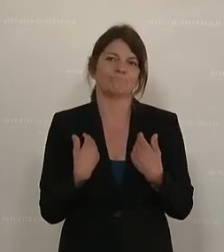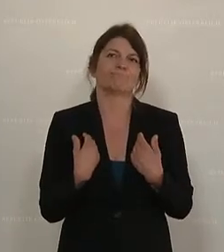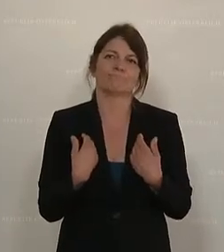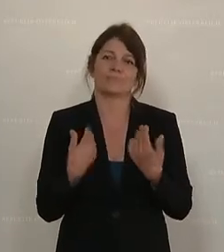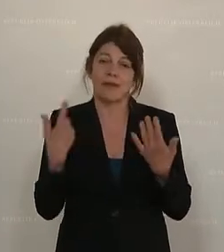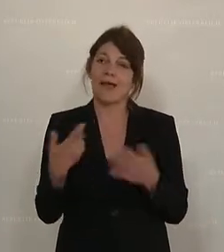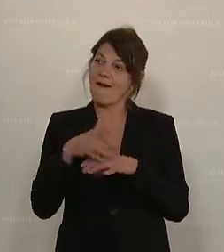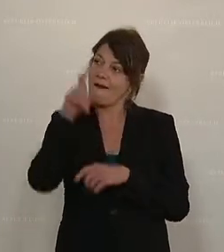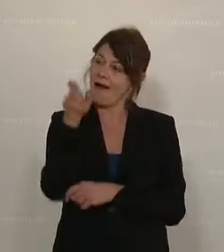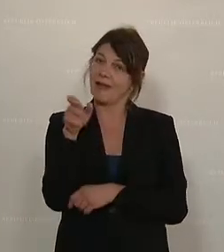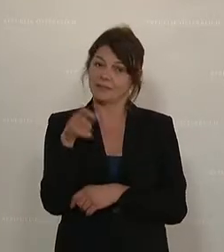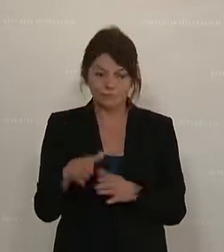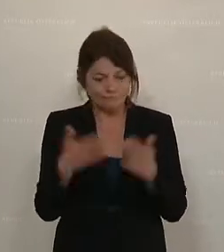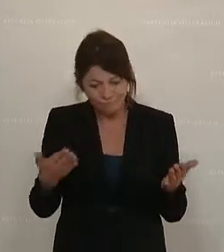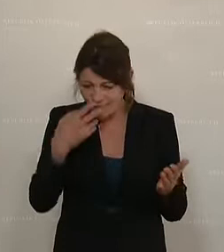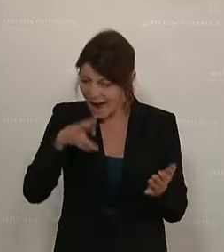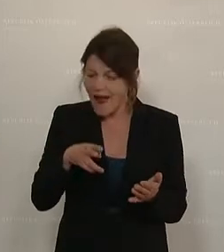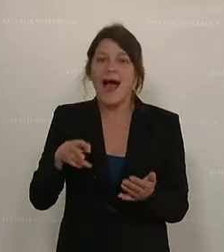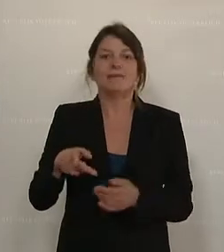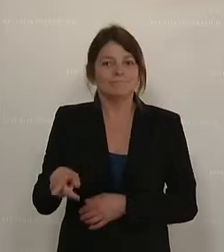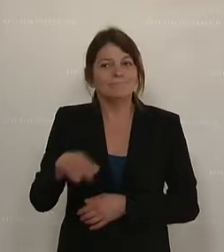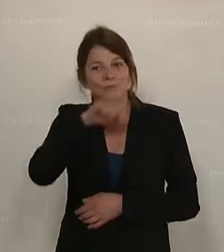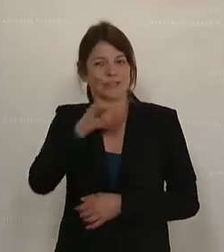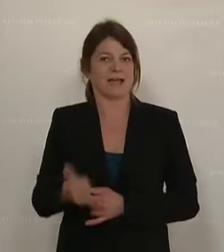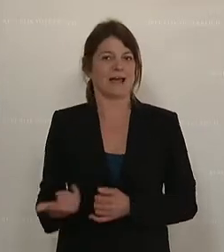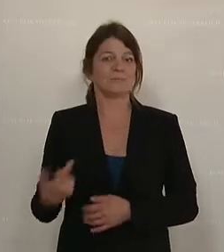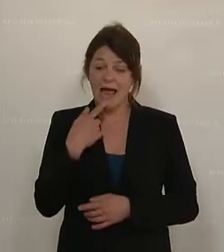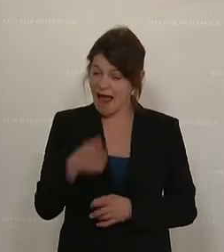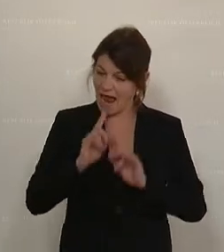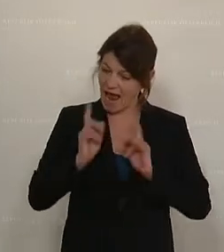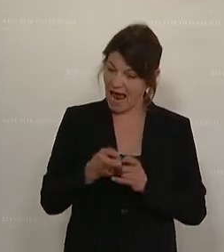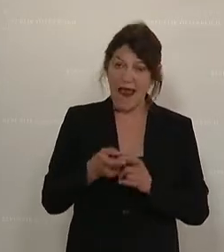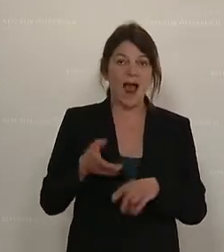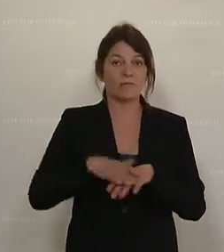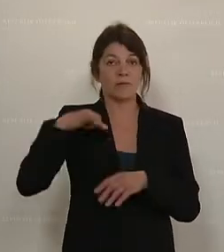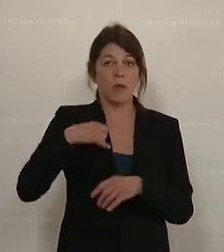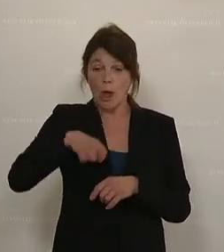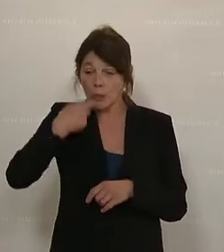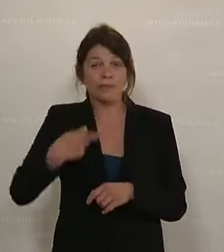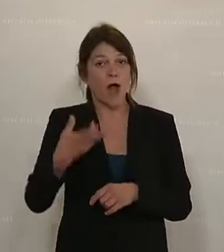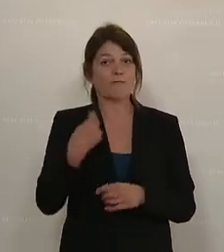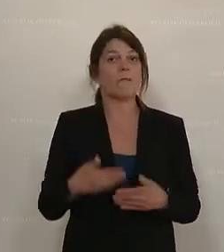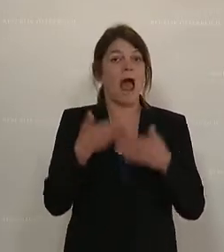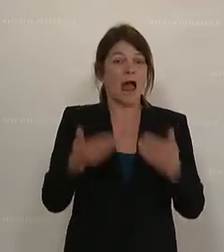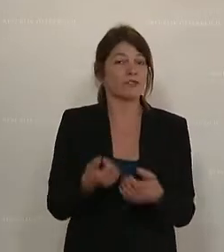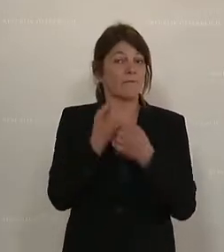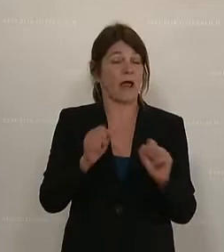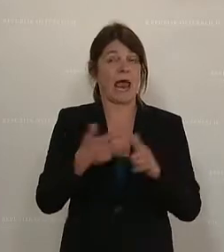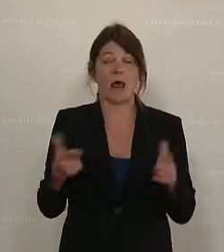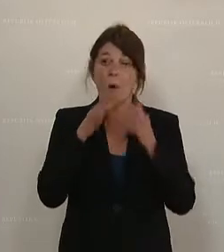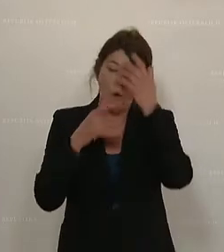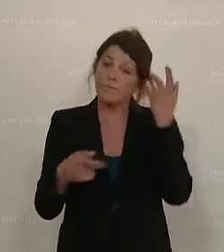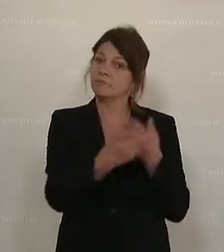der Gast zu schätzen weiß, wenn er weiß, dass das Ei auf dem Tiroler Gröstl vom heimischen Freilandhof kommt und